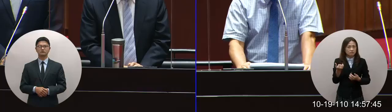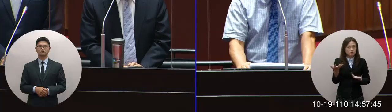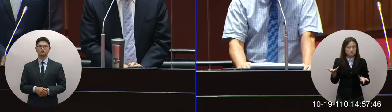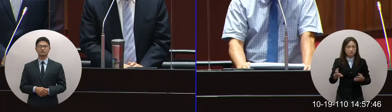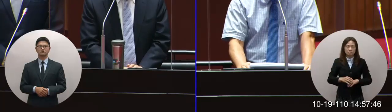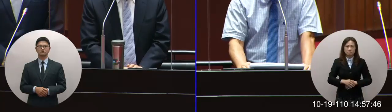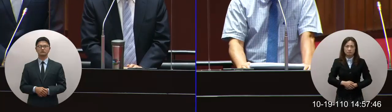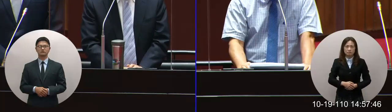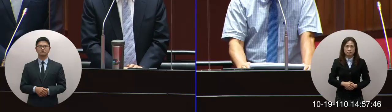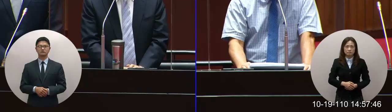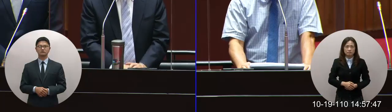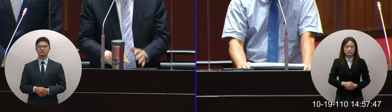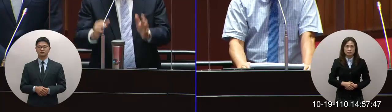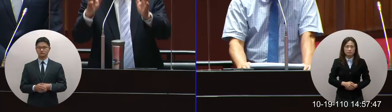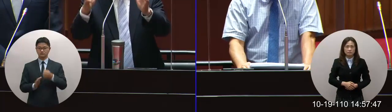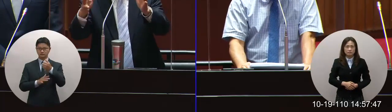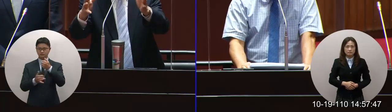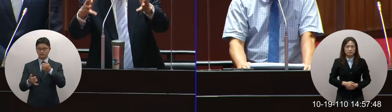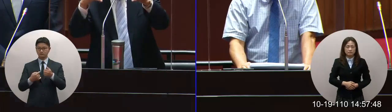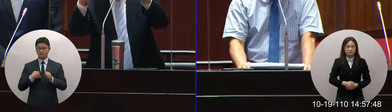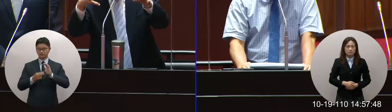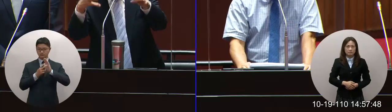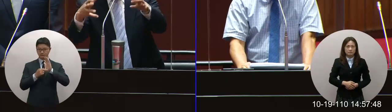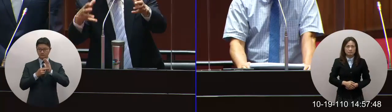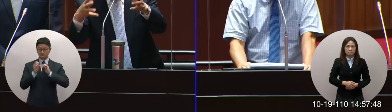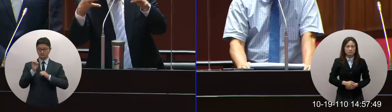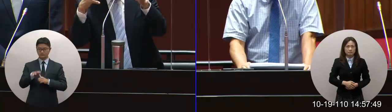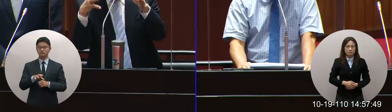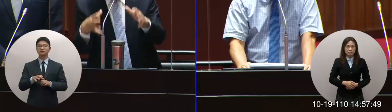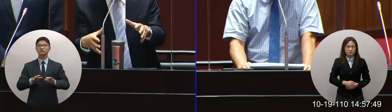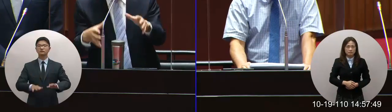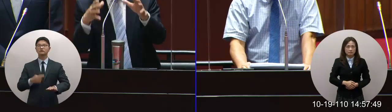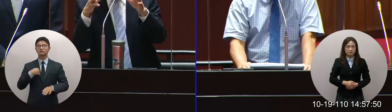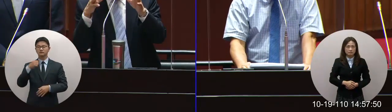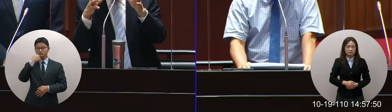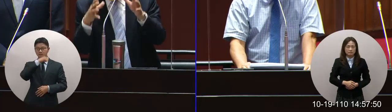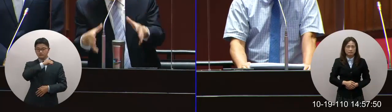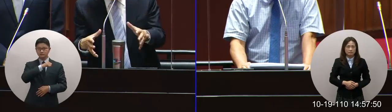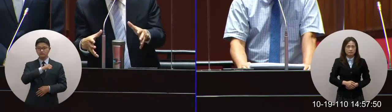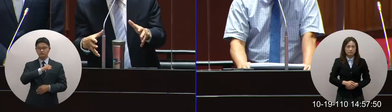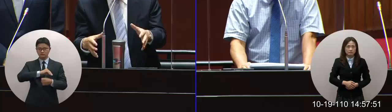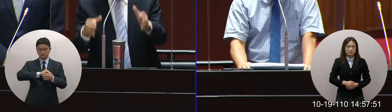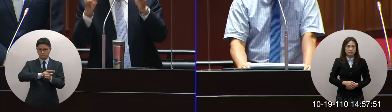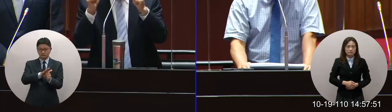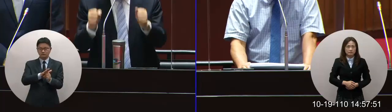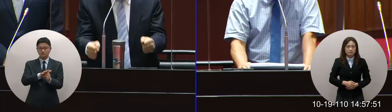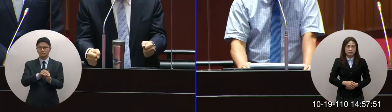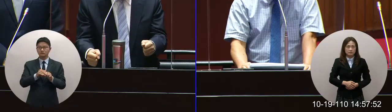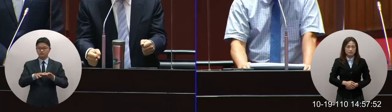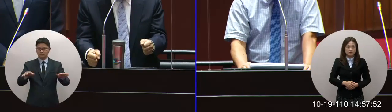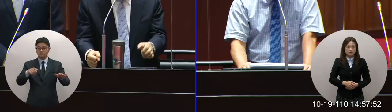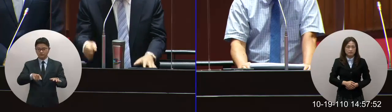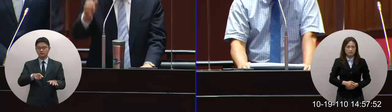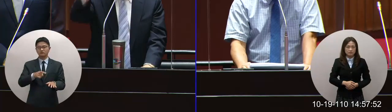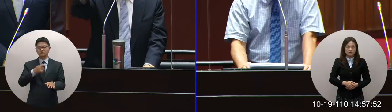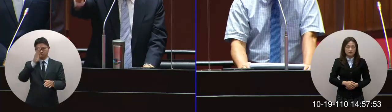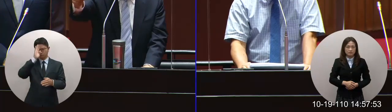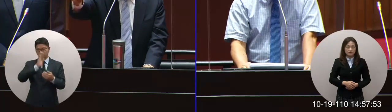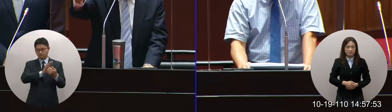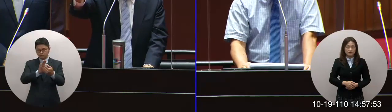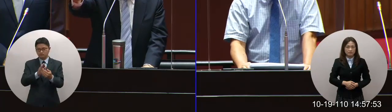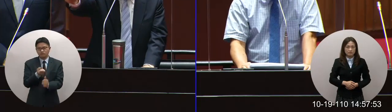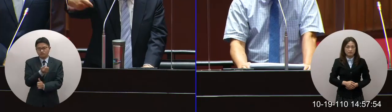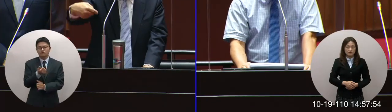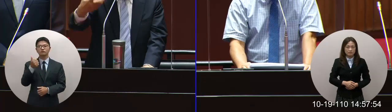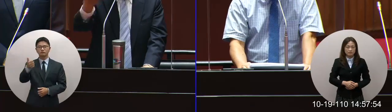长， 委员这样，你看现在台湾我们的疫情是最稳定，防疫做得最好的，反